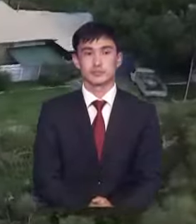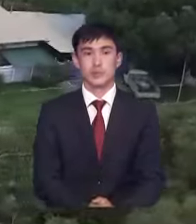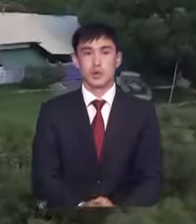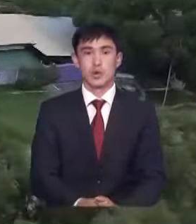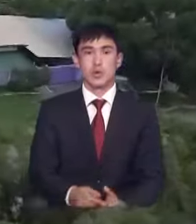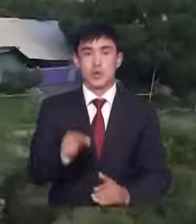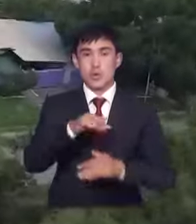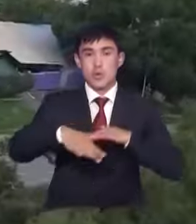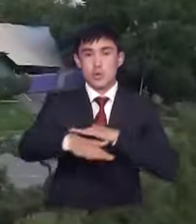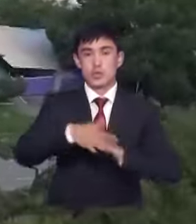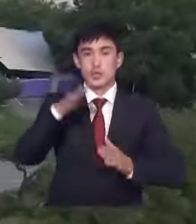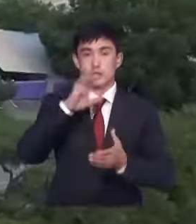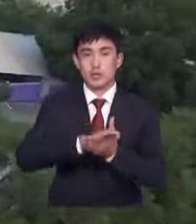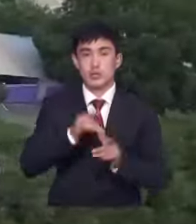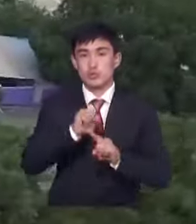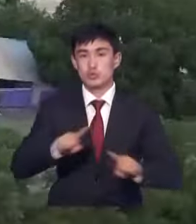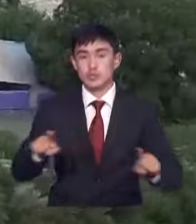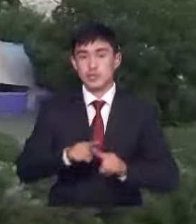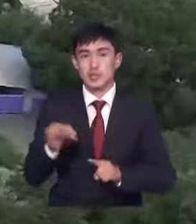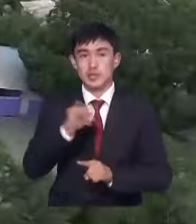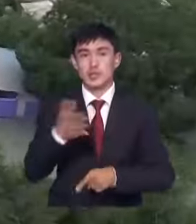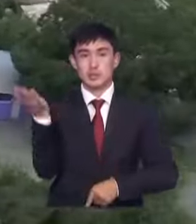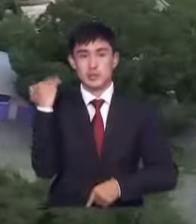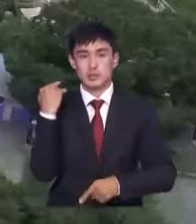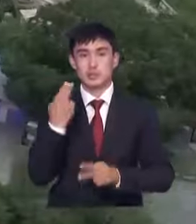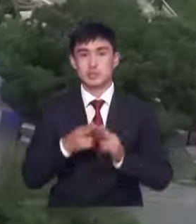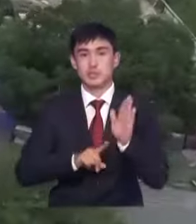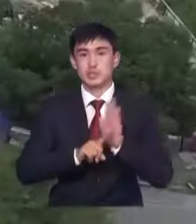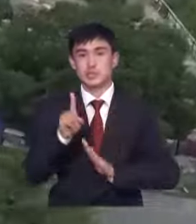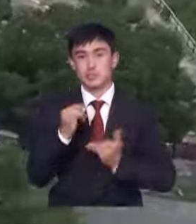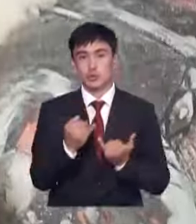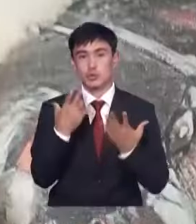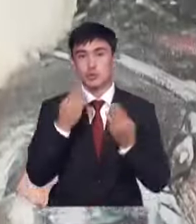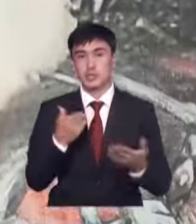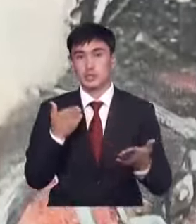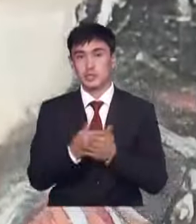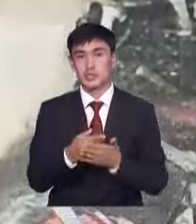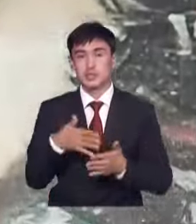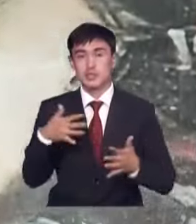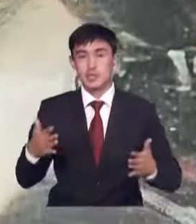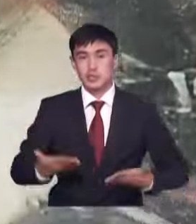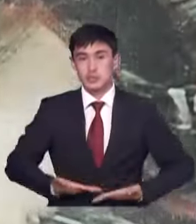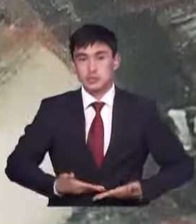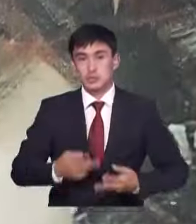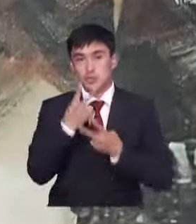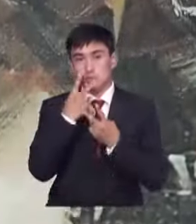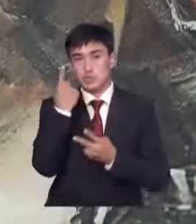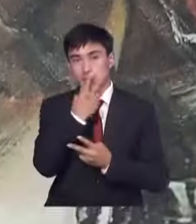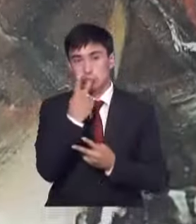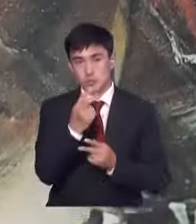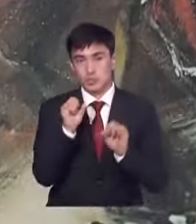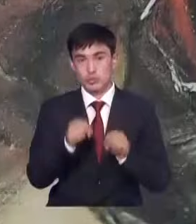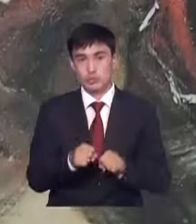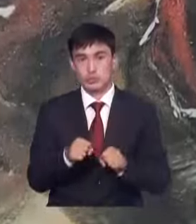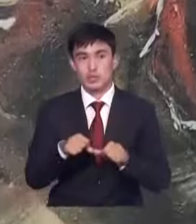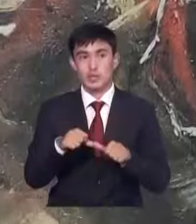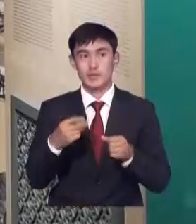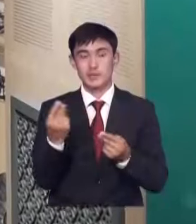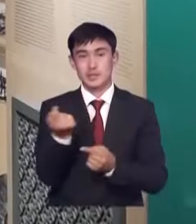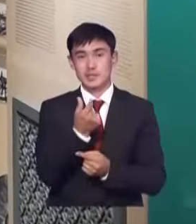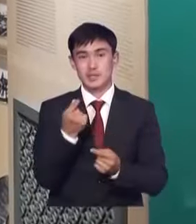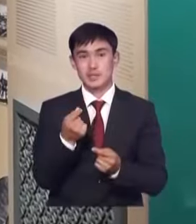Өлкетану музейлері өңір тарихының таңбасы. Көне шежіресінен бастап, бүгінгі күніне дейінгі тыныс-тірлігі көз алдыңа келеді. Мұндағы титтей